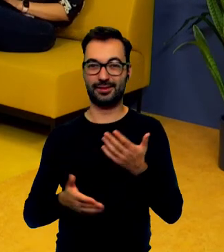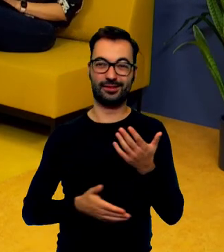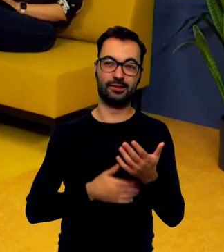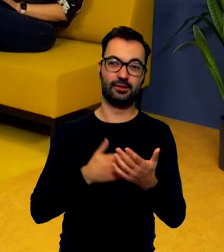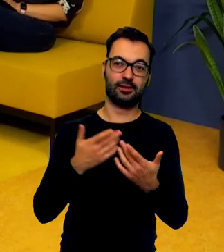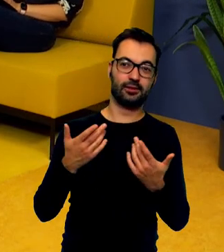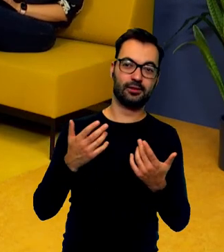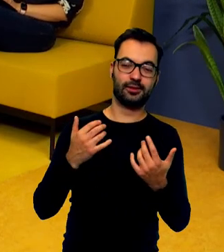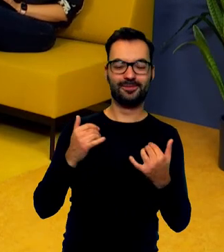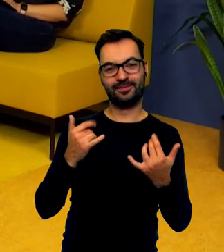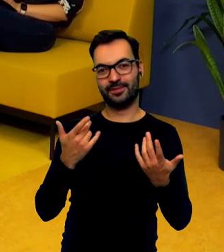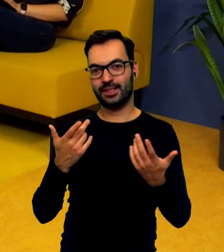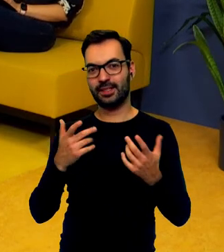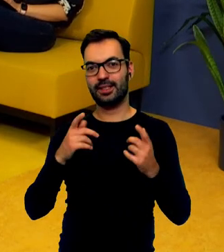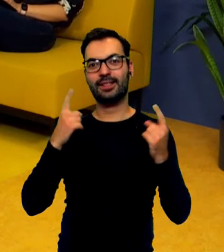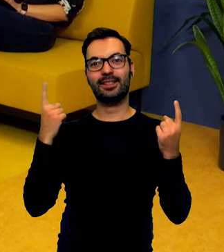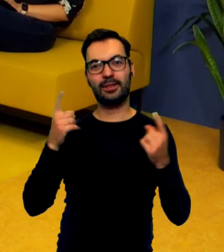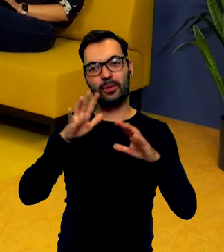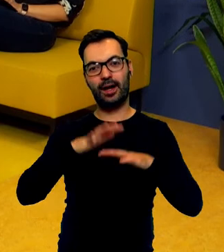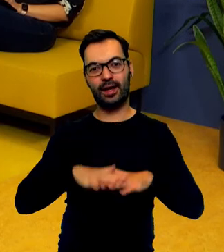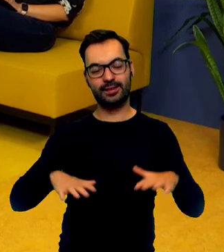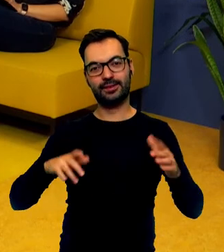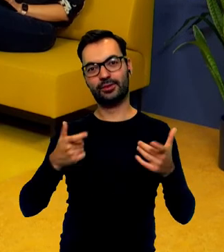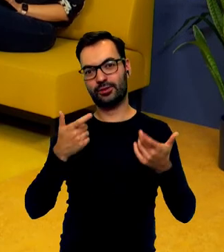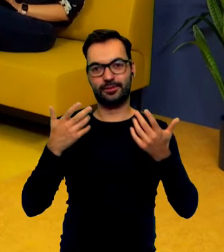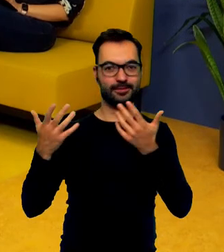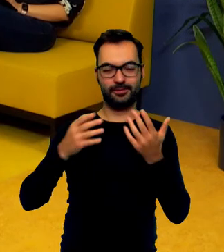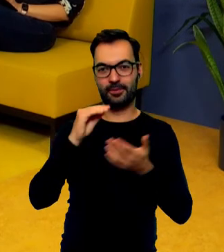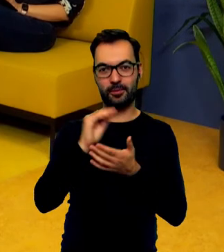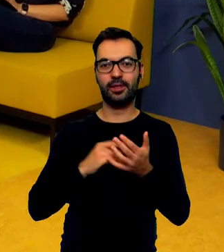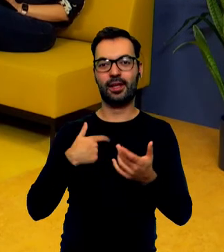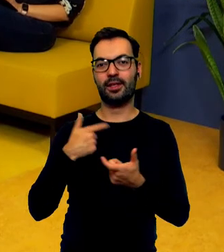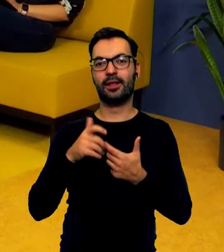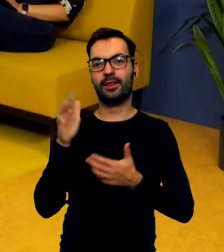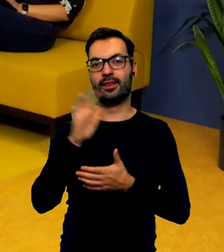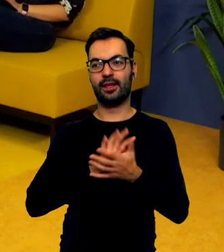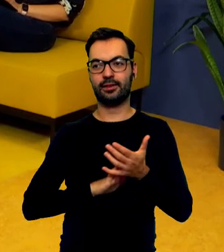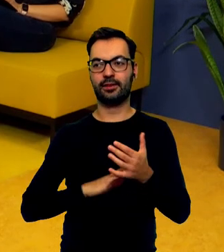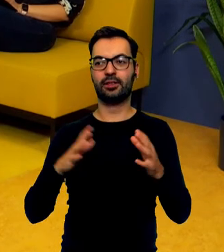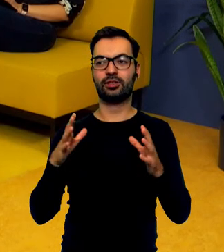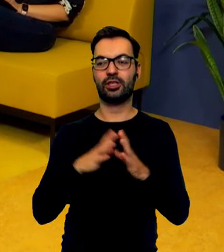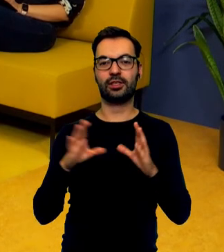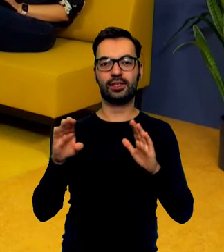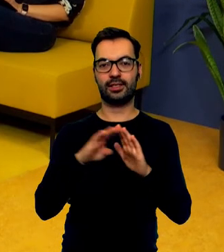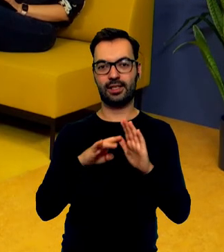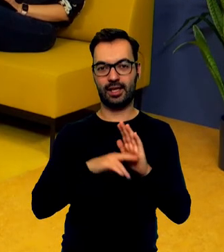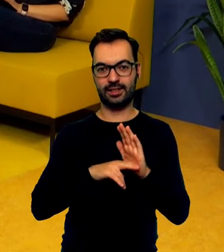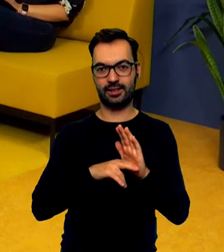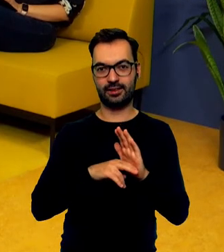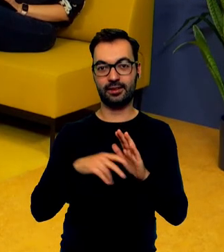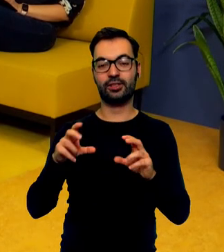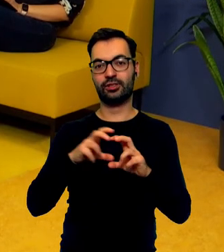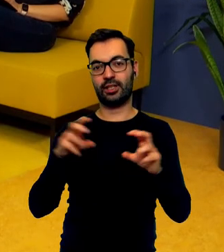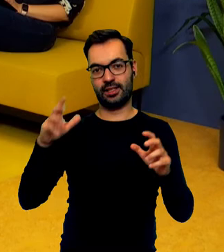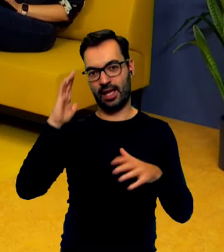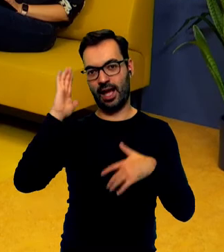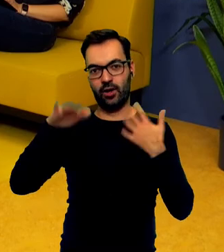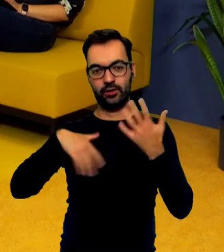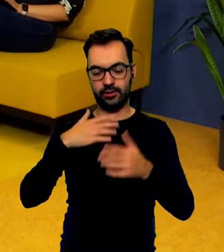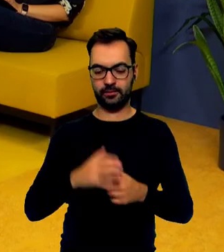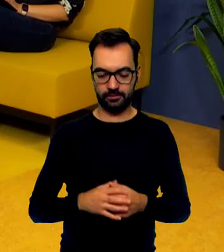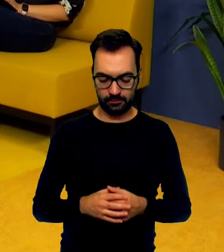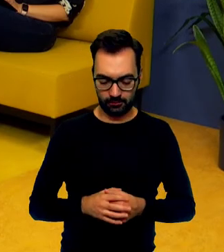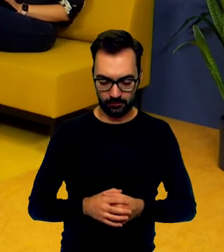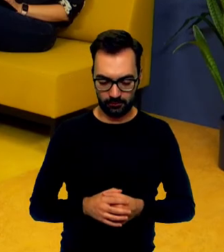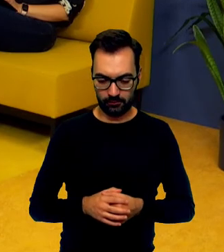jakąś strukturę nadać temu wszystkiemu, co się dzieje. No i ja napisałem taki tekst pod tytułem 10 reguł na czas chaosu właśnie,